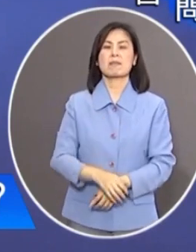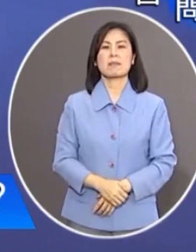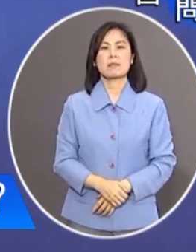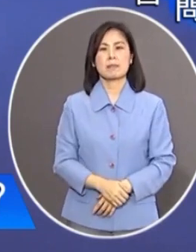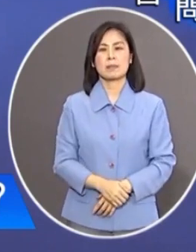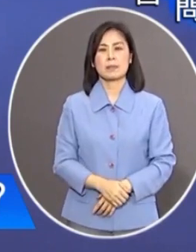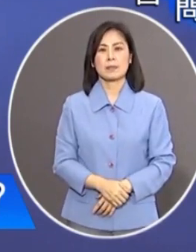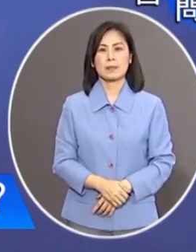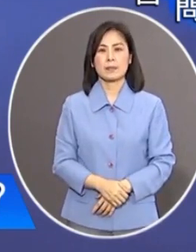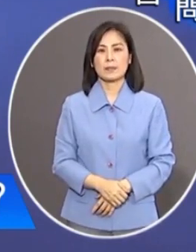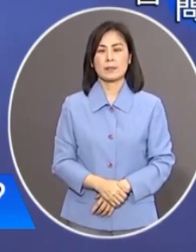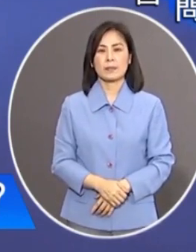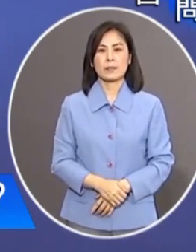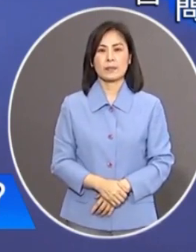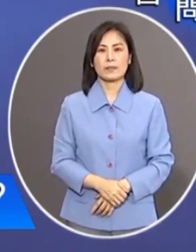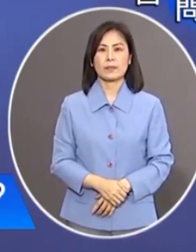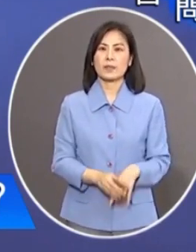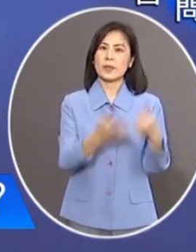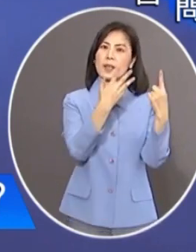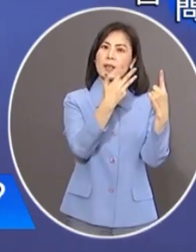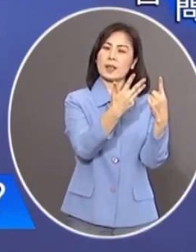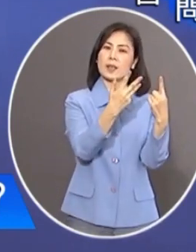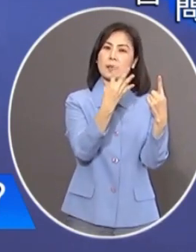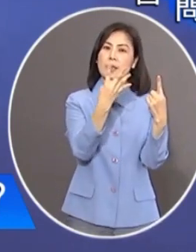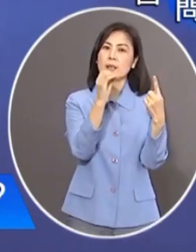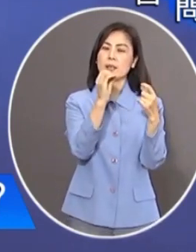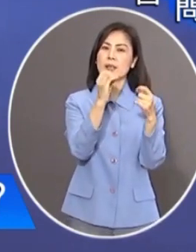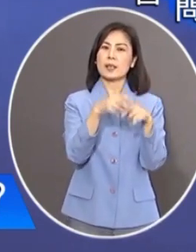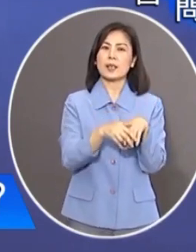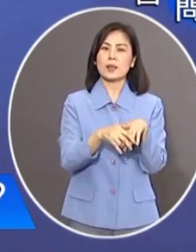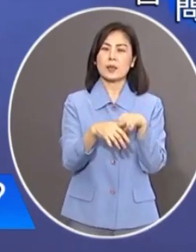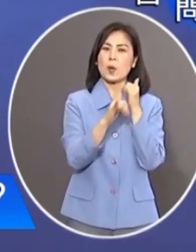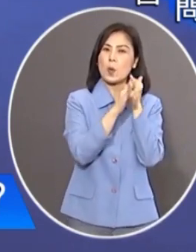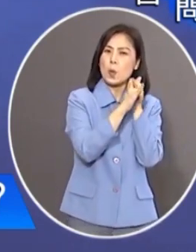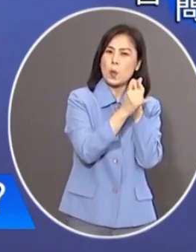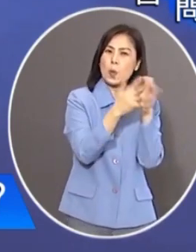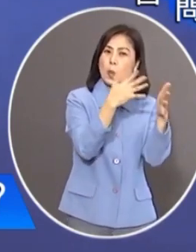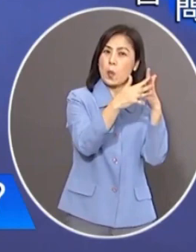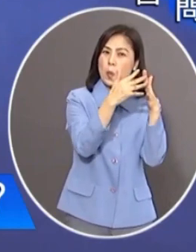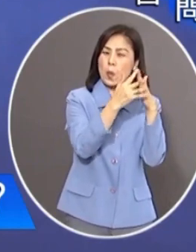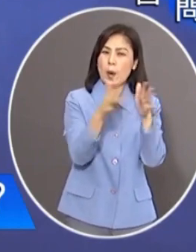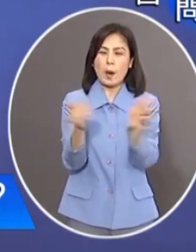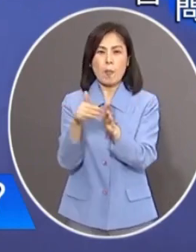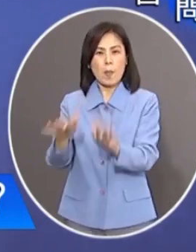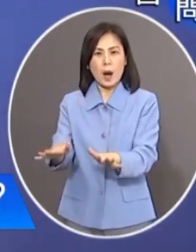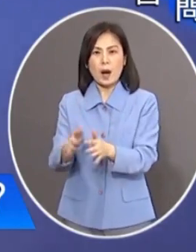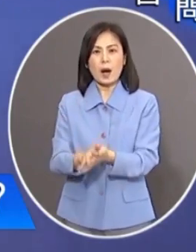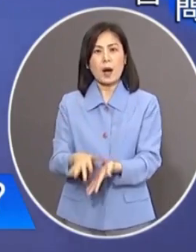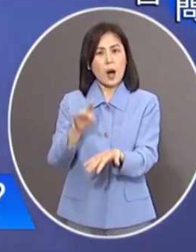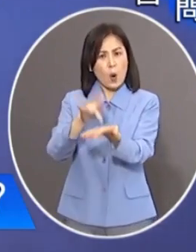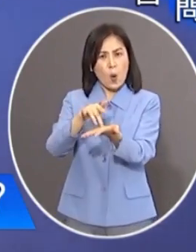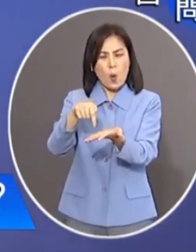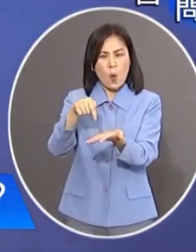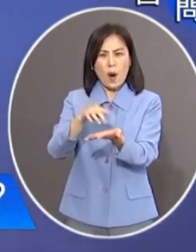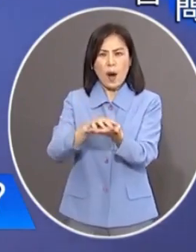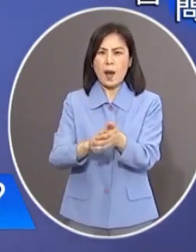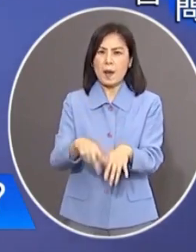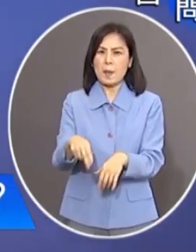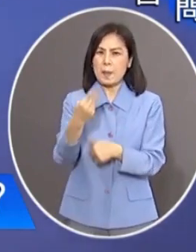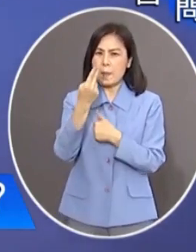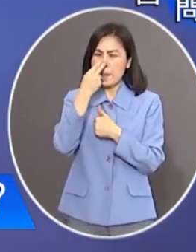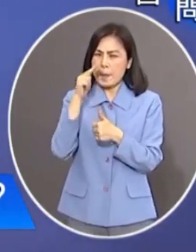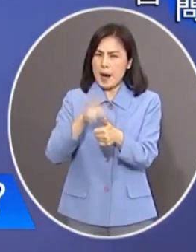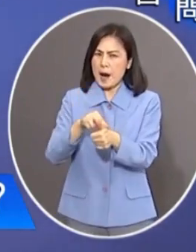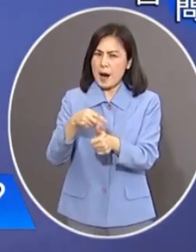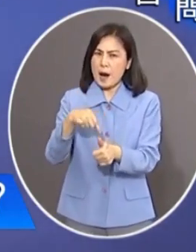十倍以上。从1840年鸦片战争以来，这个毒品把整个中华民族害得有多